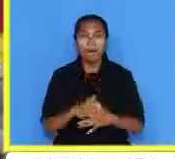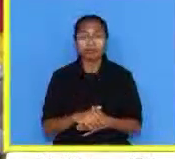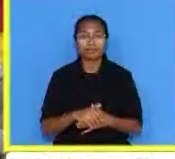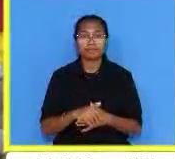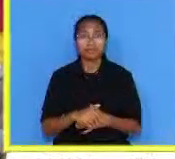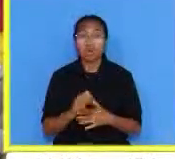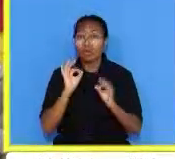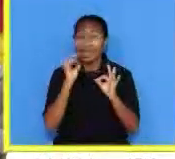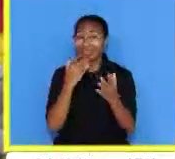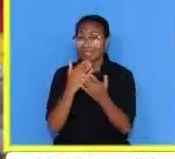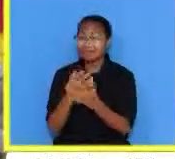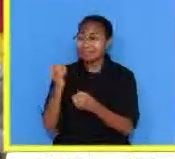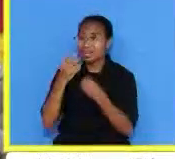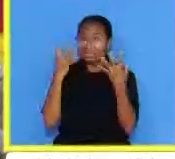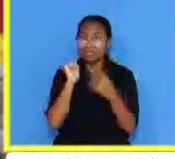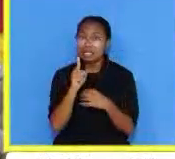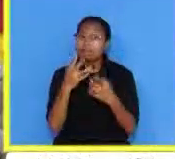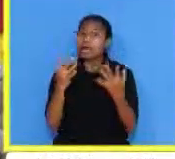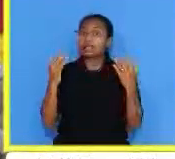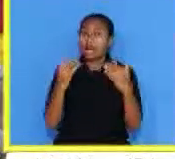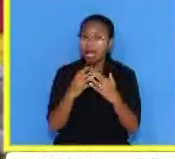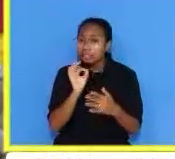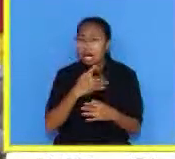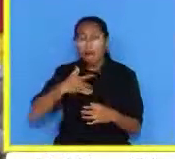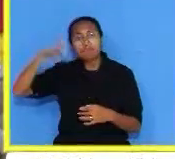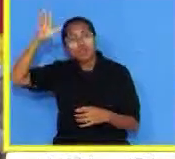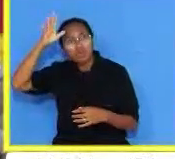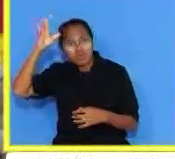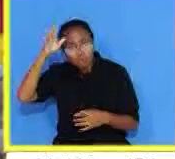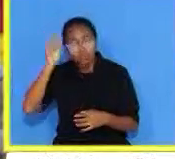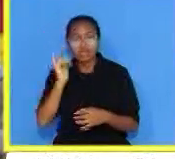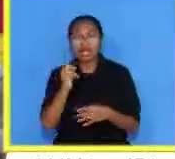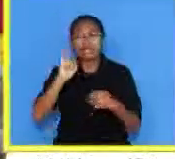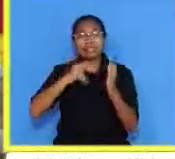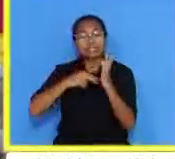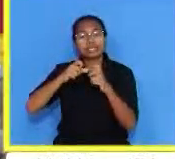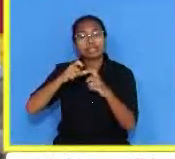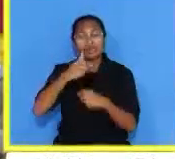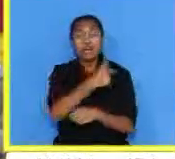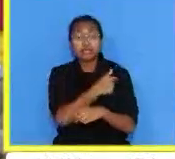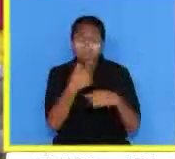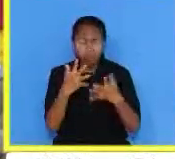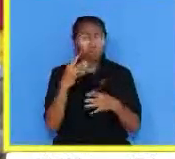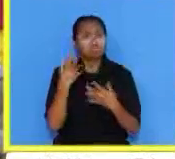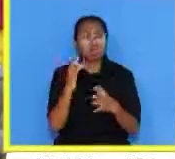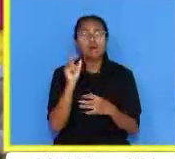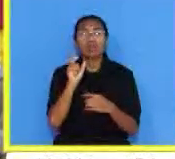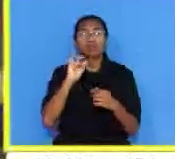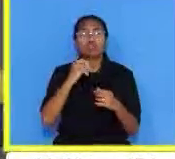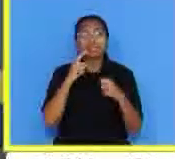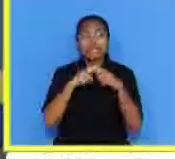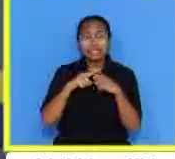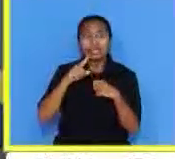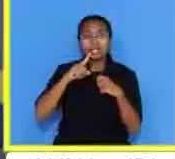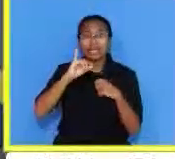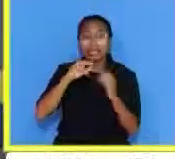Ibu penjelasannya. Jadi masyarakat jangan bingung ya, dari jenis-jenis vaksin ini semuanya sudah diuji klinis, sudah diuji